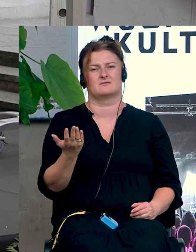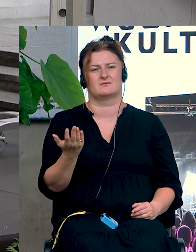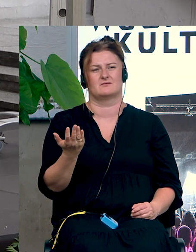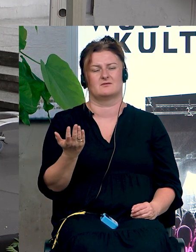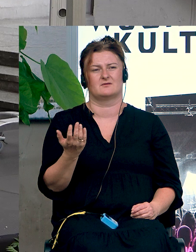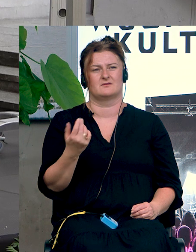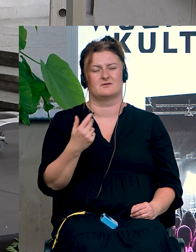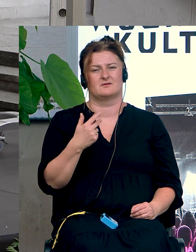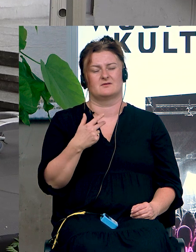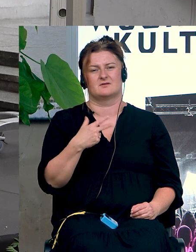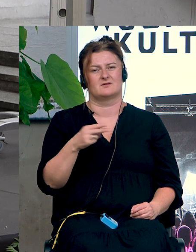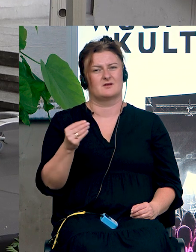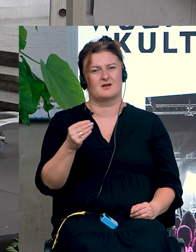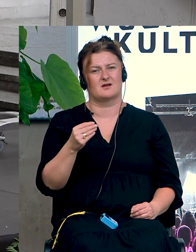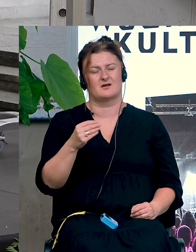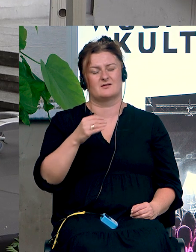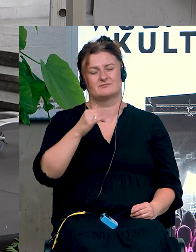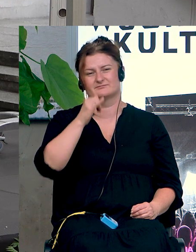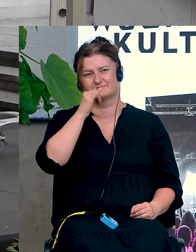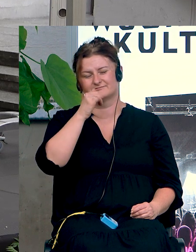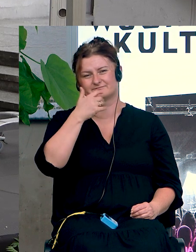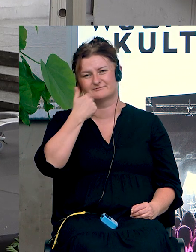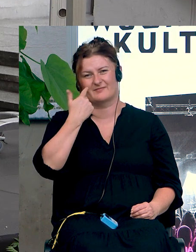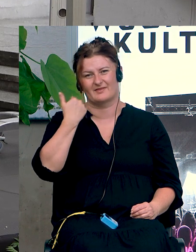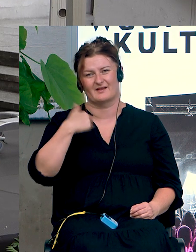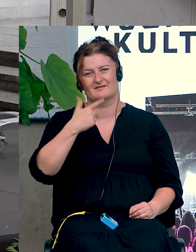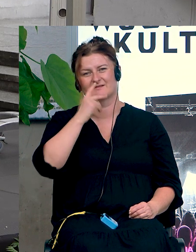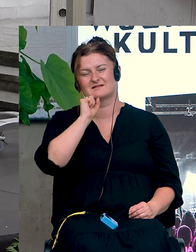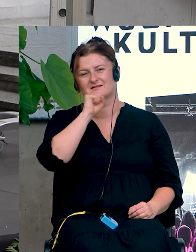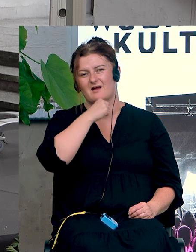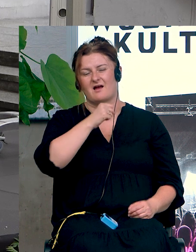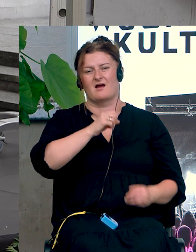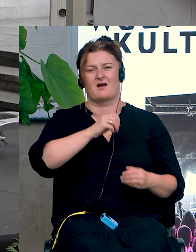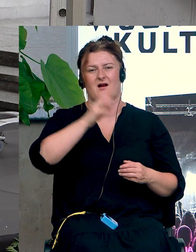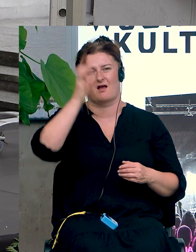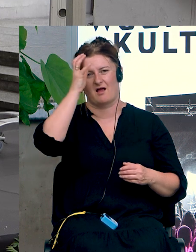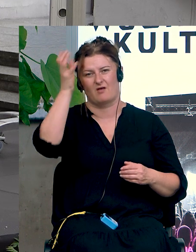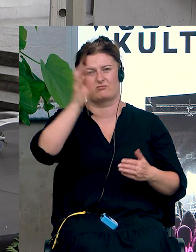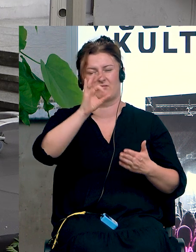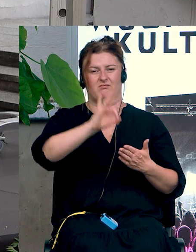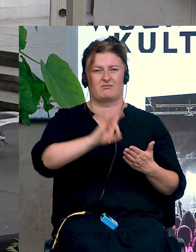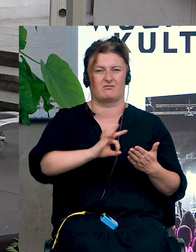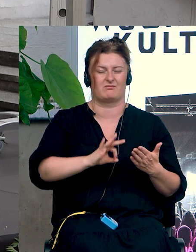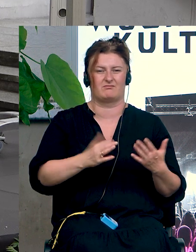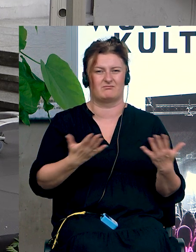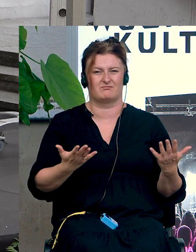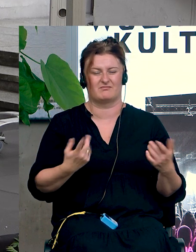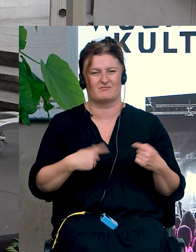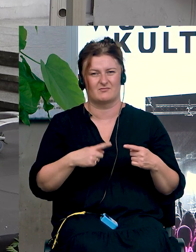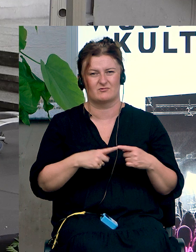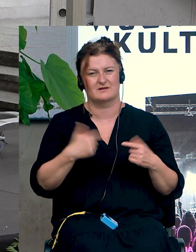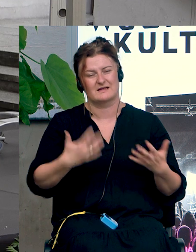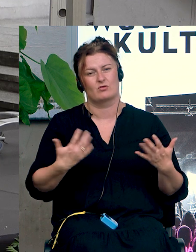проти того, щоб створювалися сталі тандеми авторка-ілюстраторка, ми хочемо більше нового. І була дуже